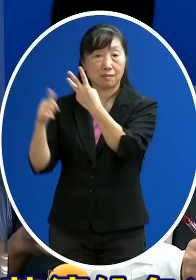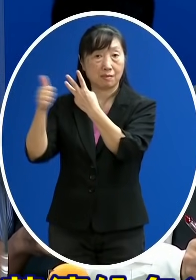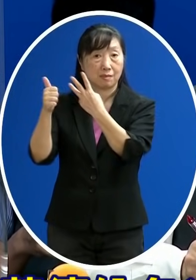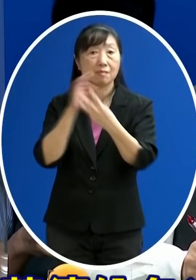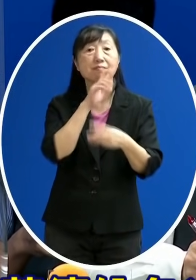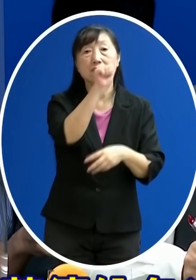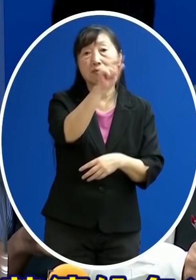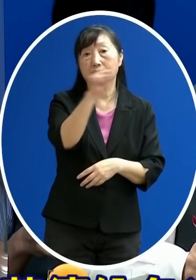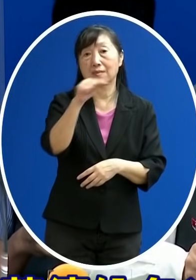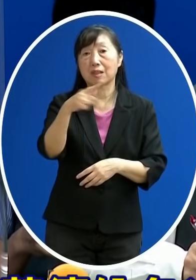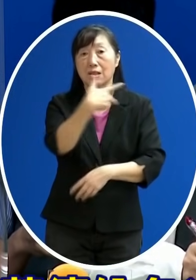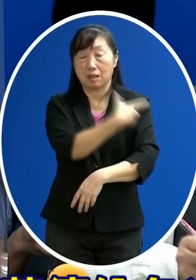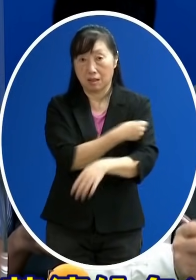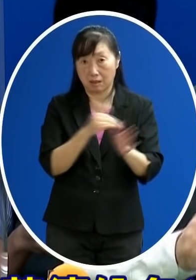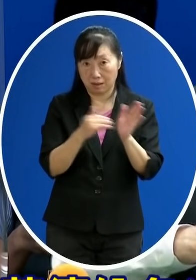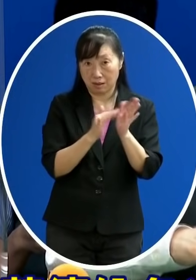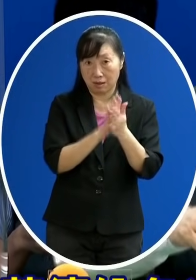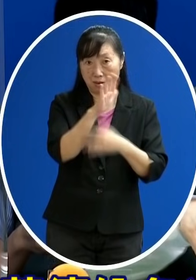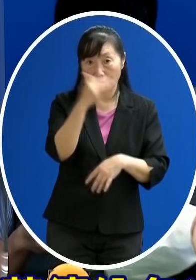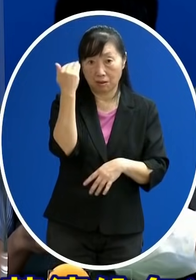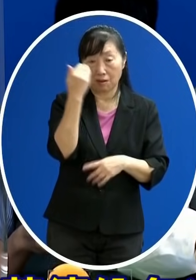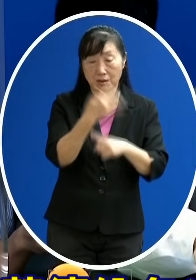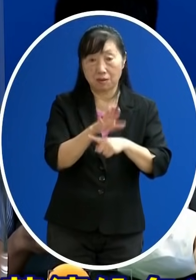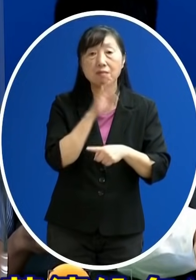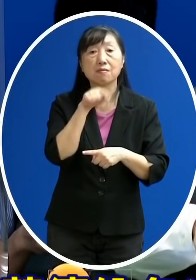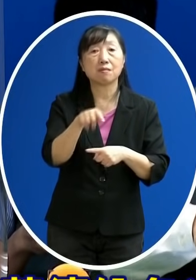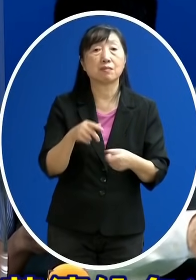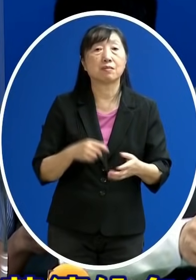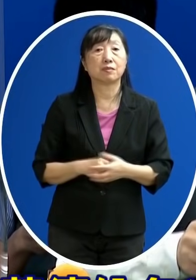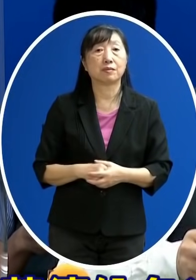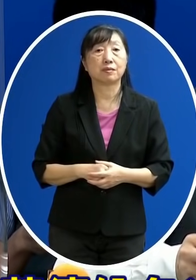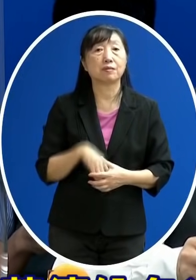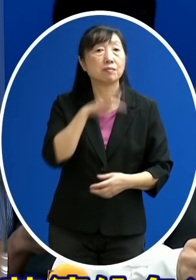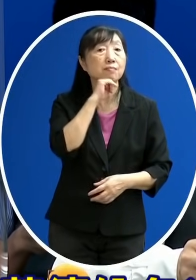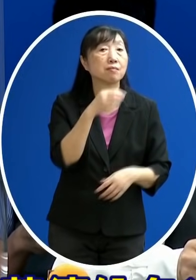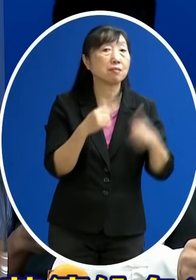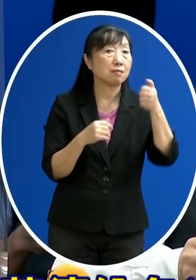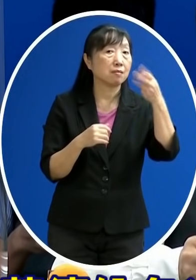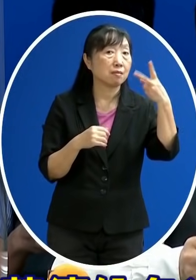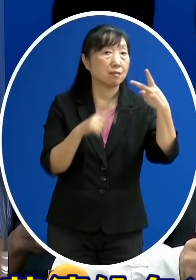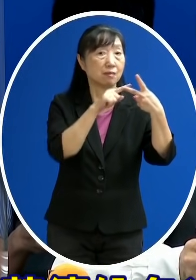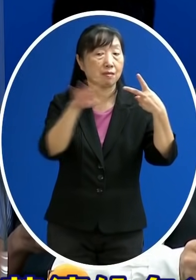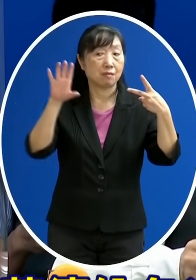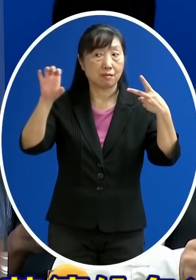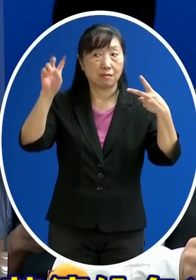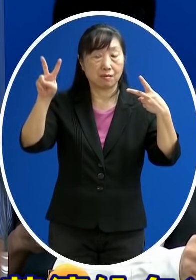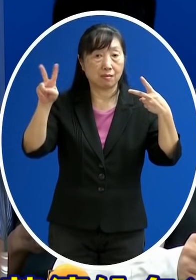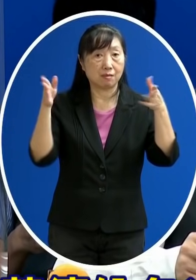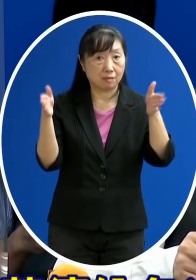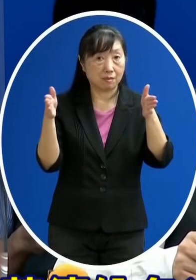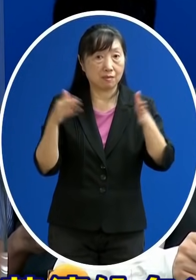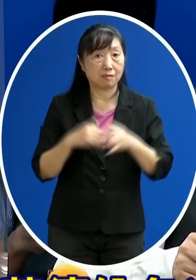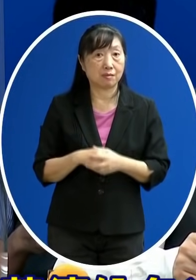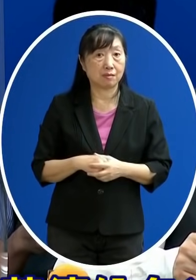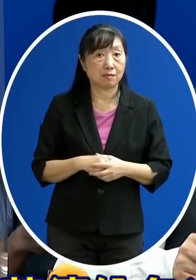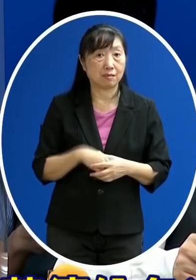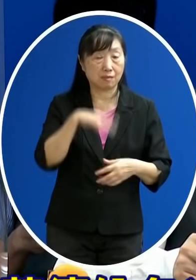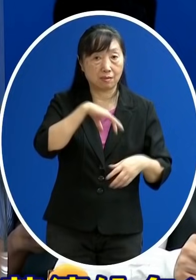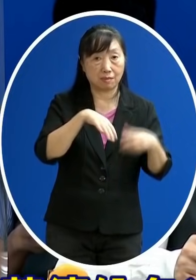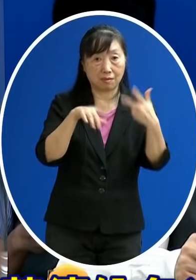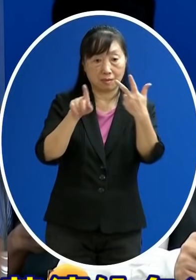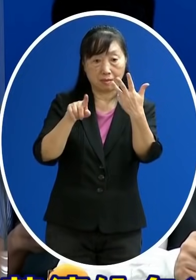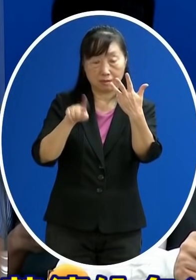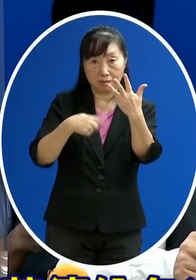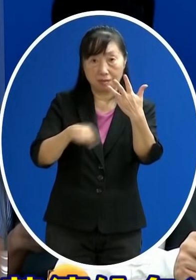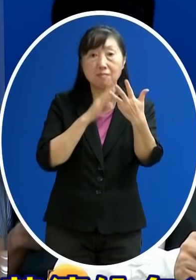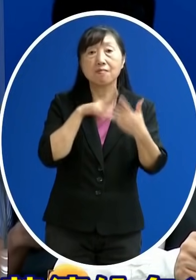的疫苗接种后发生的死亡不良事件，那年龄是在52岁到92岁之间，那其中有8人是